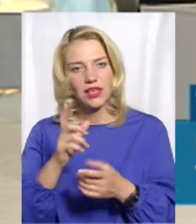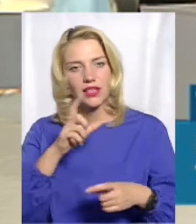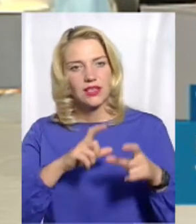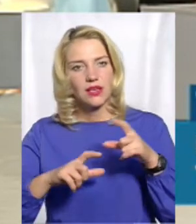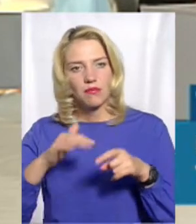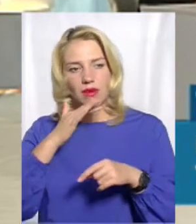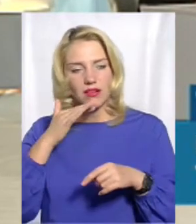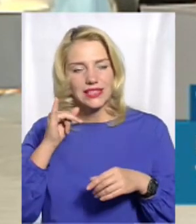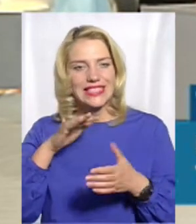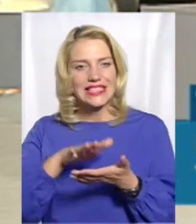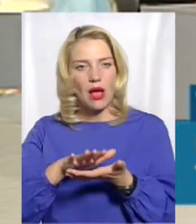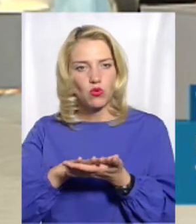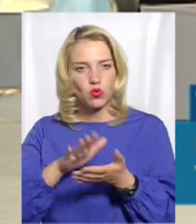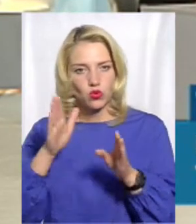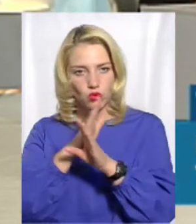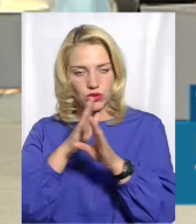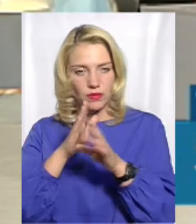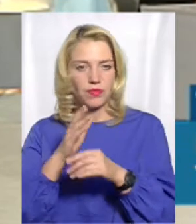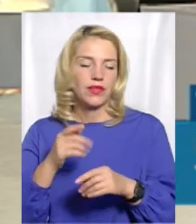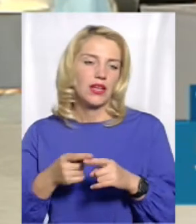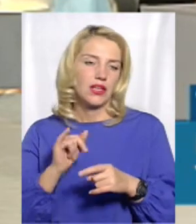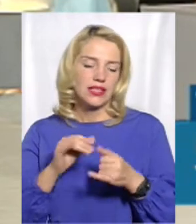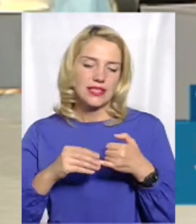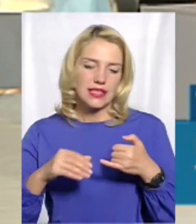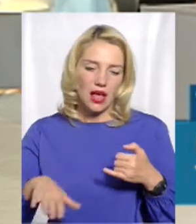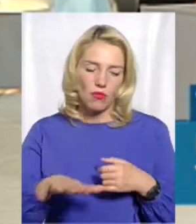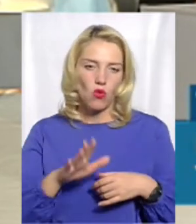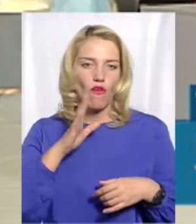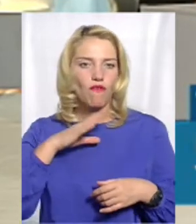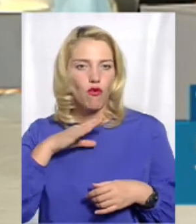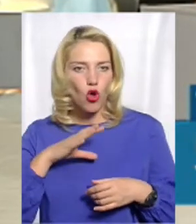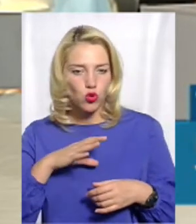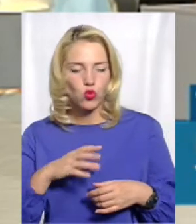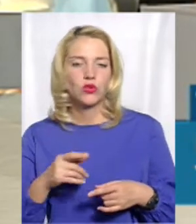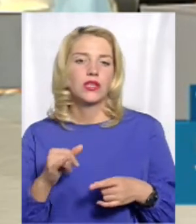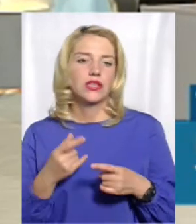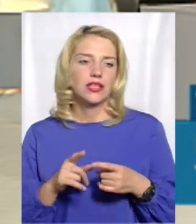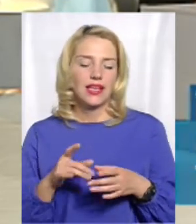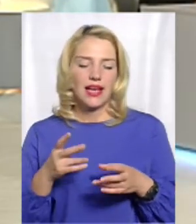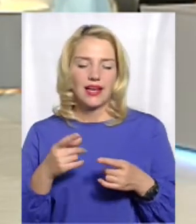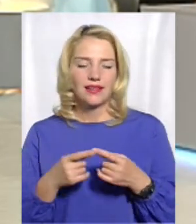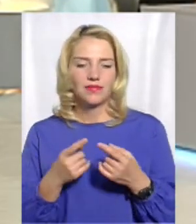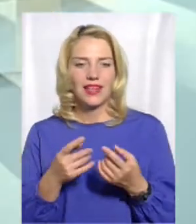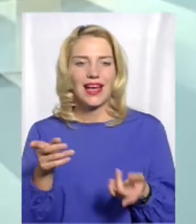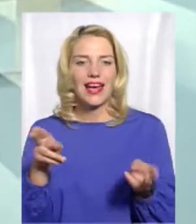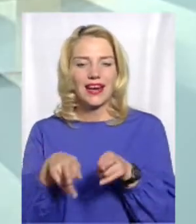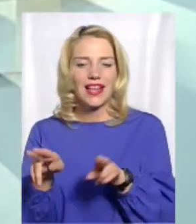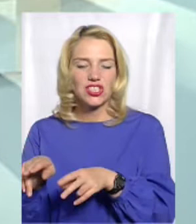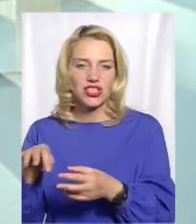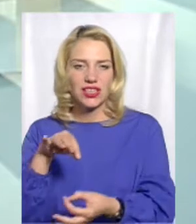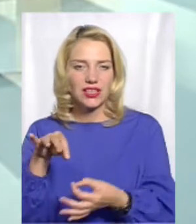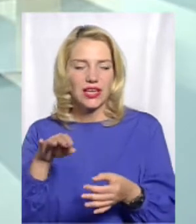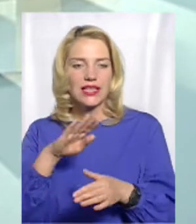хімічних, які і забруднюють екологію, землю, воду, ґрунти. Рештки з-під хімії, які також